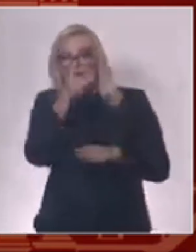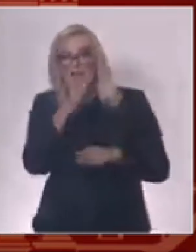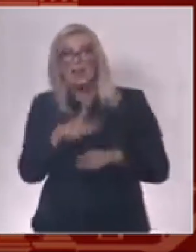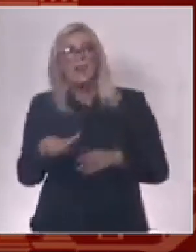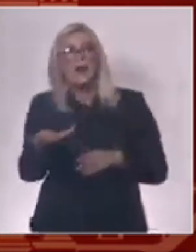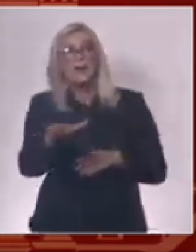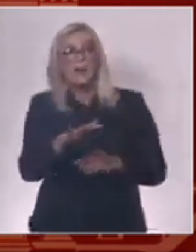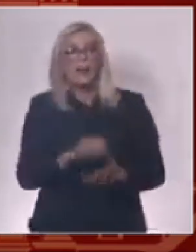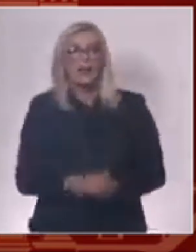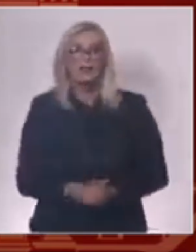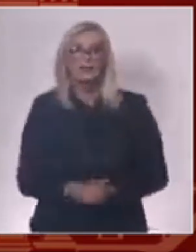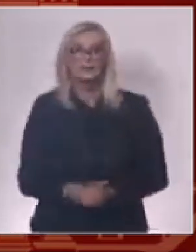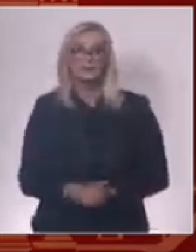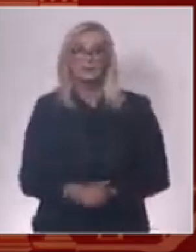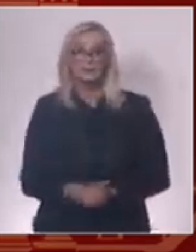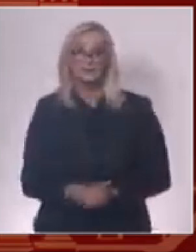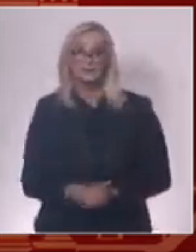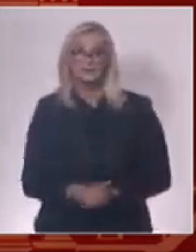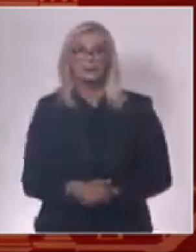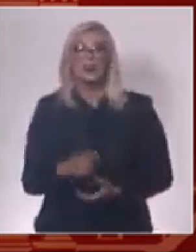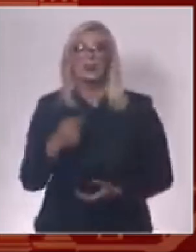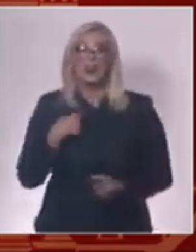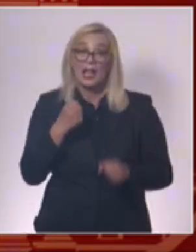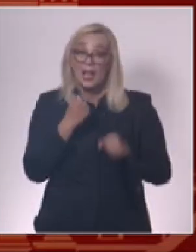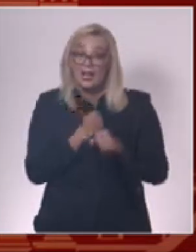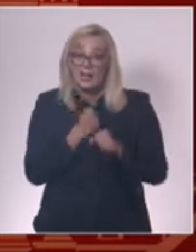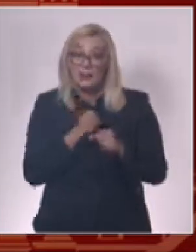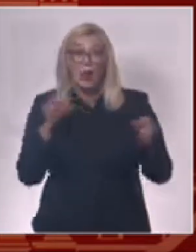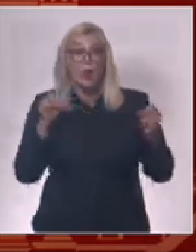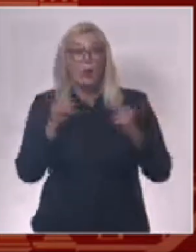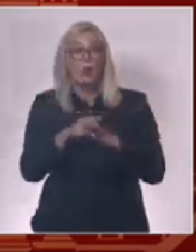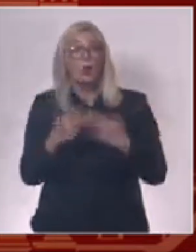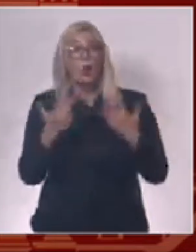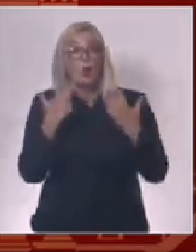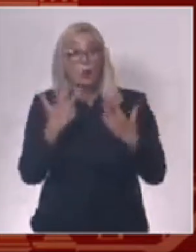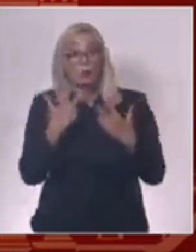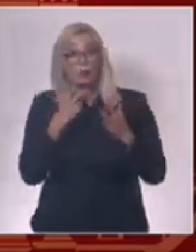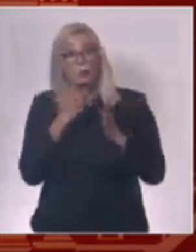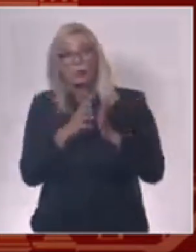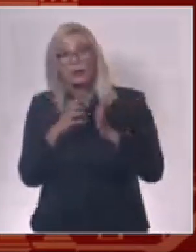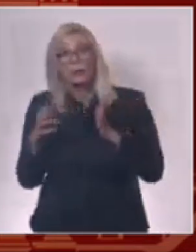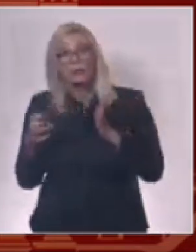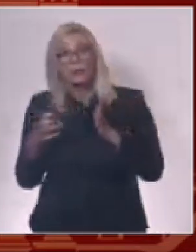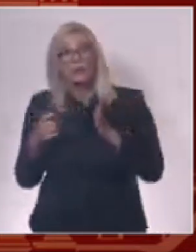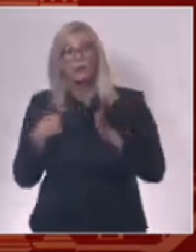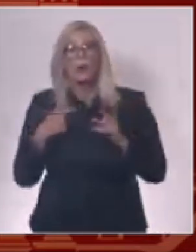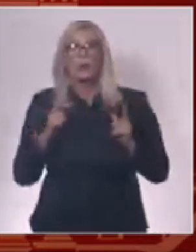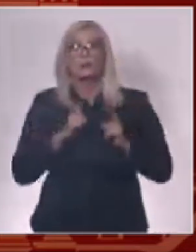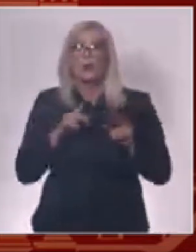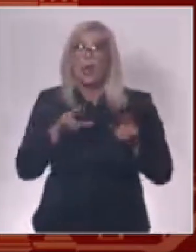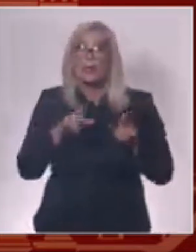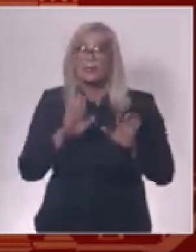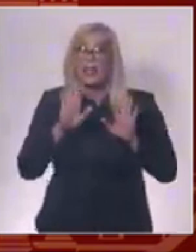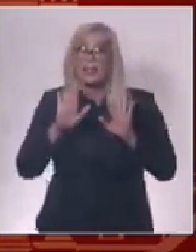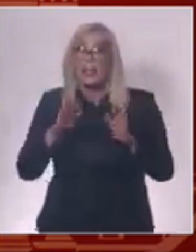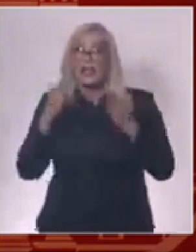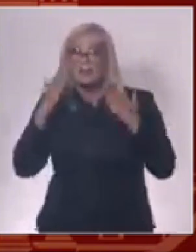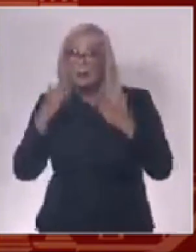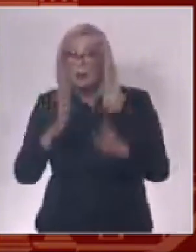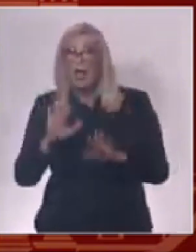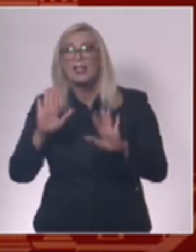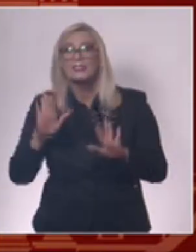Така што ние посветено работиме на коридорот 8 и ќе продолжиме, но очекуваме иста таква посветеност и ист таков